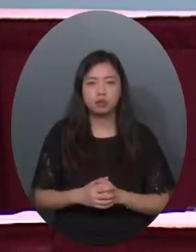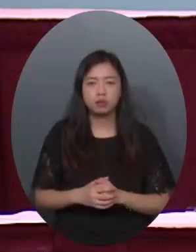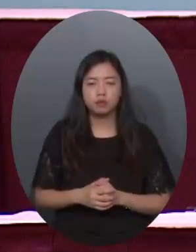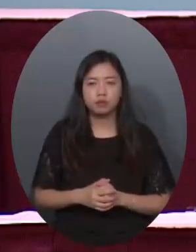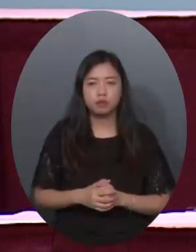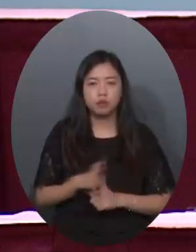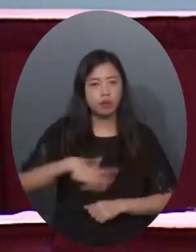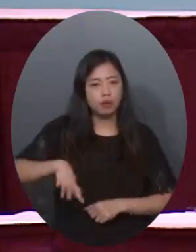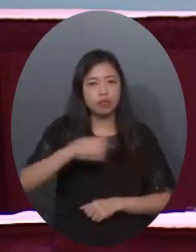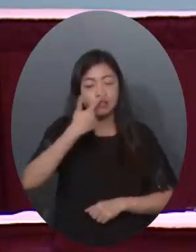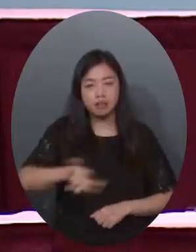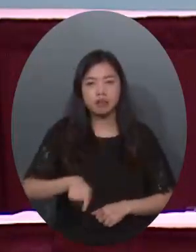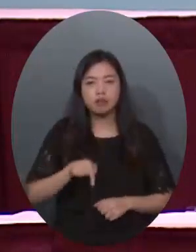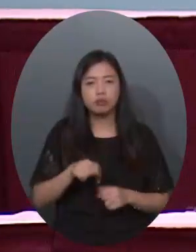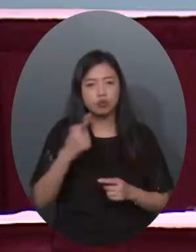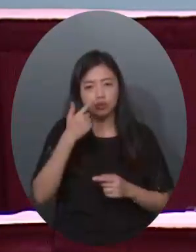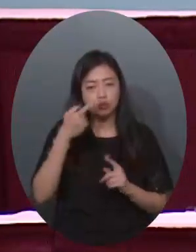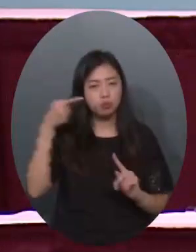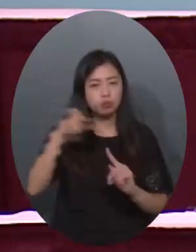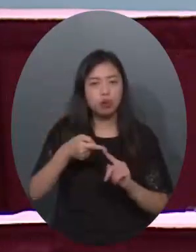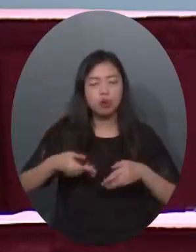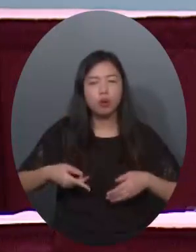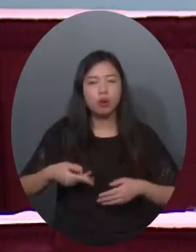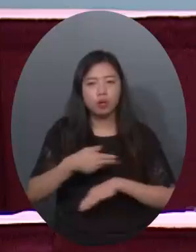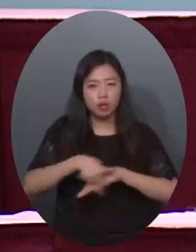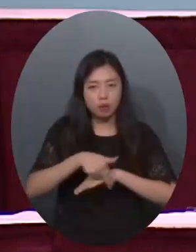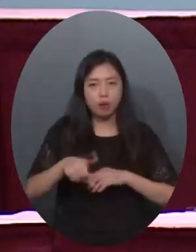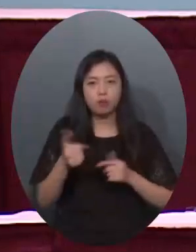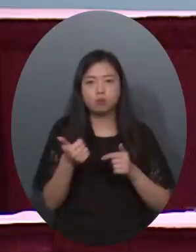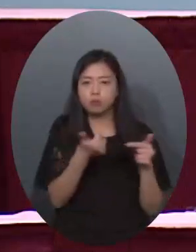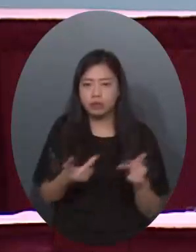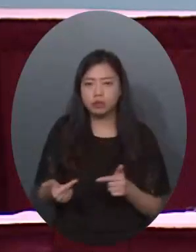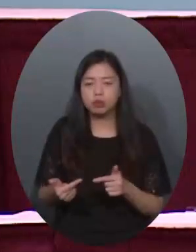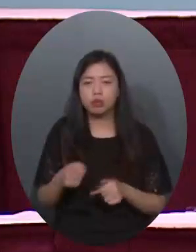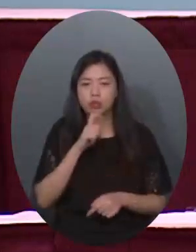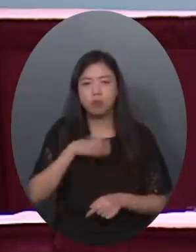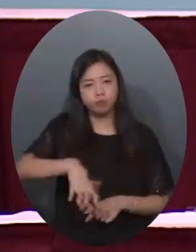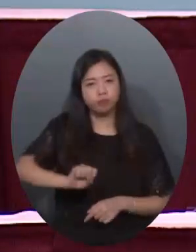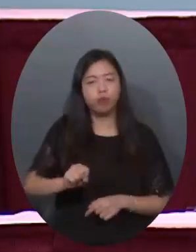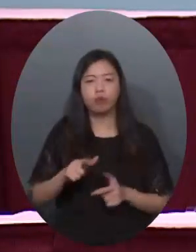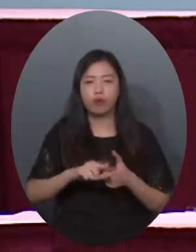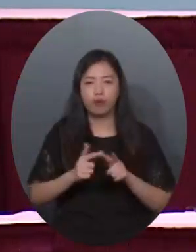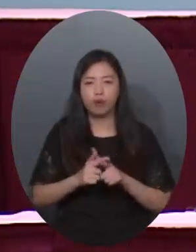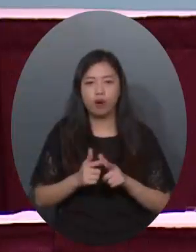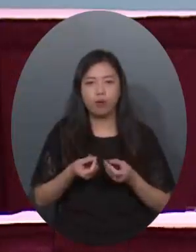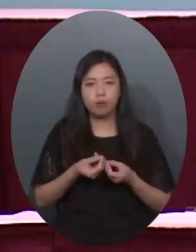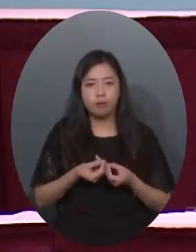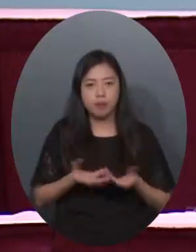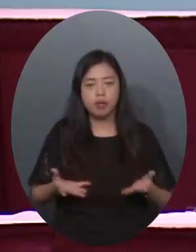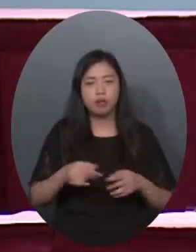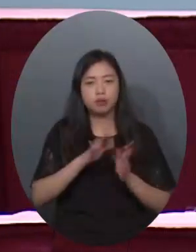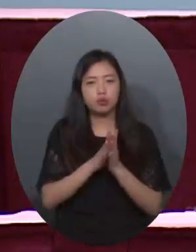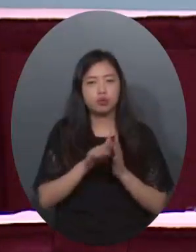新企業策略作為路線圖，以可持續、更有效的方式繼續讓城市前